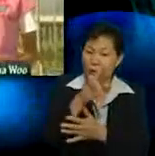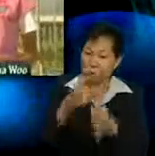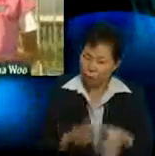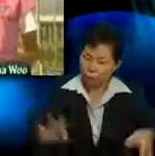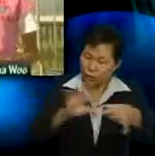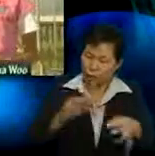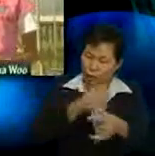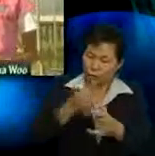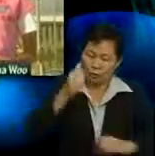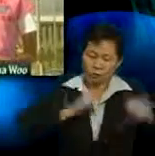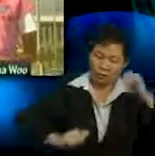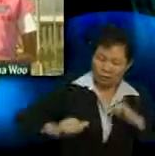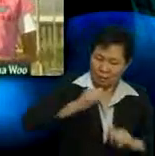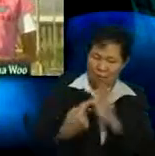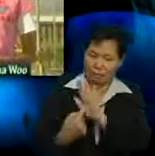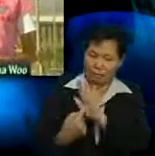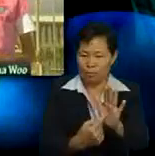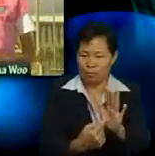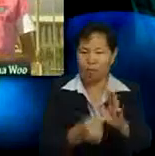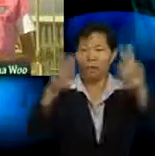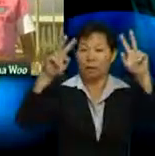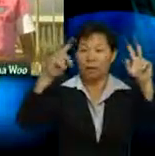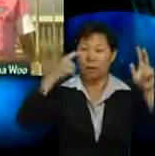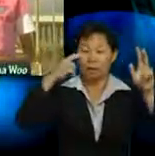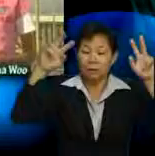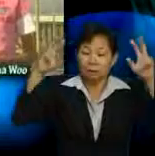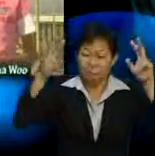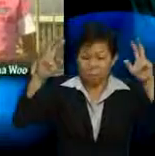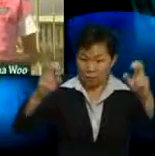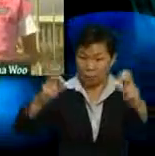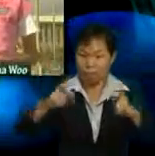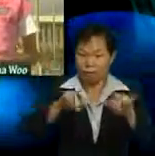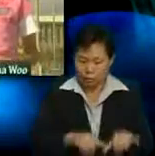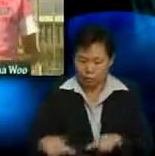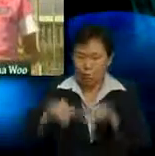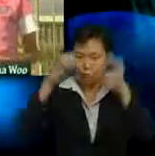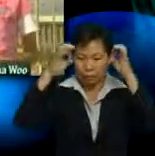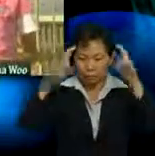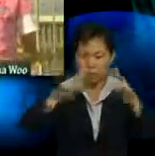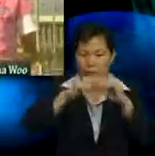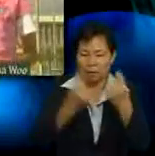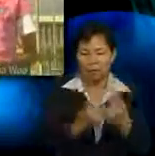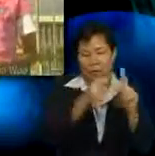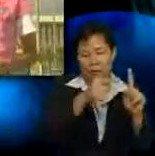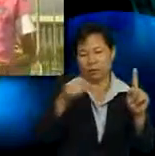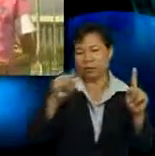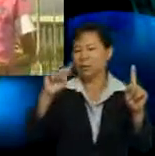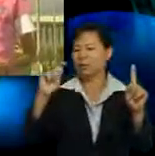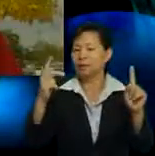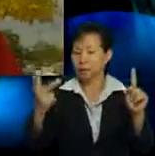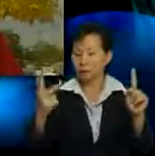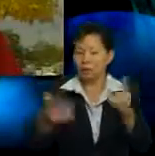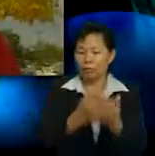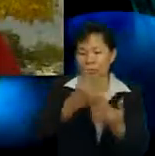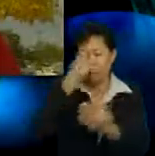bercerita atau sketsa merupakan subjek yang terkandung dalam sukatan pelajaran untuk tingkatan 1 hingga tingkatan 3. Jadi